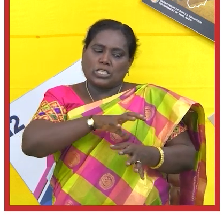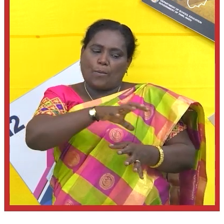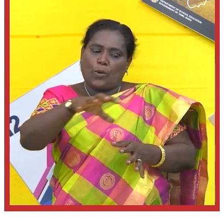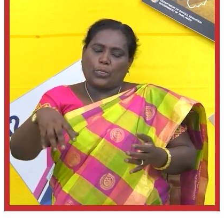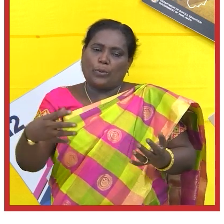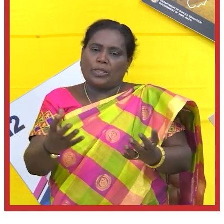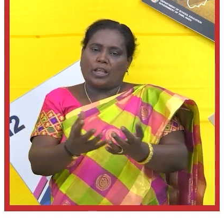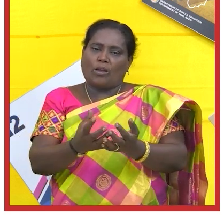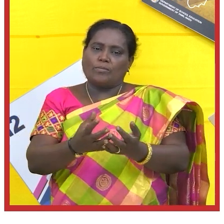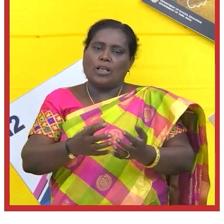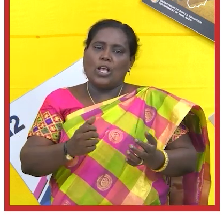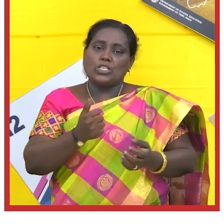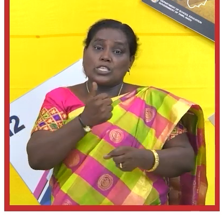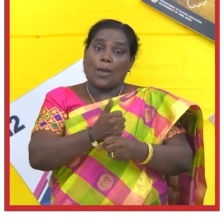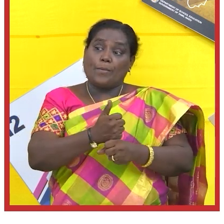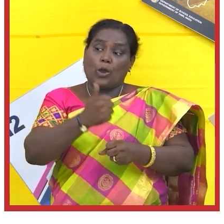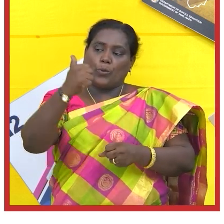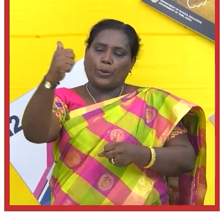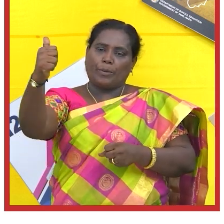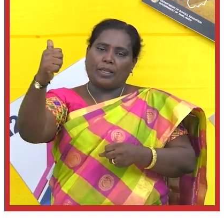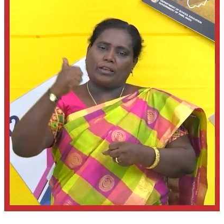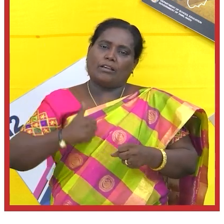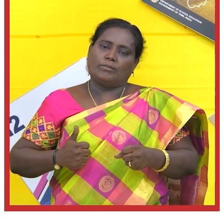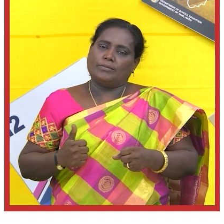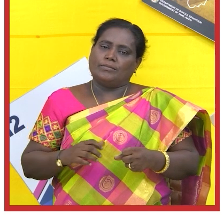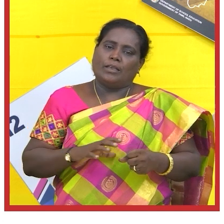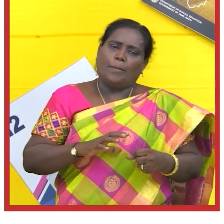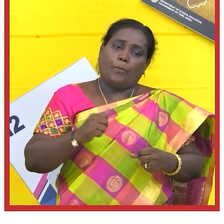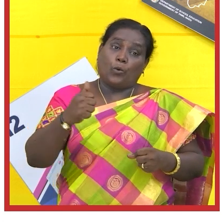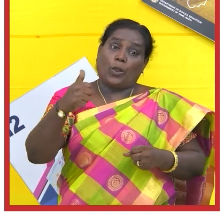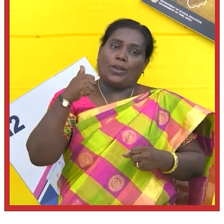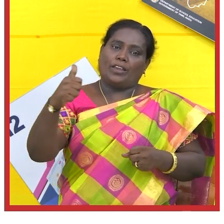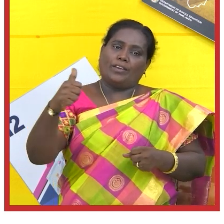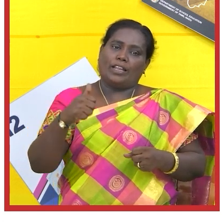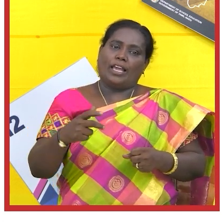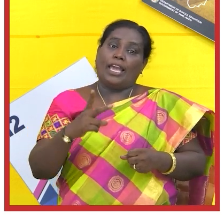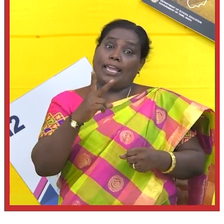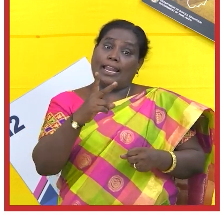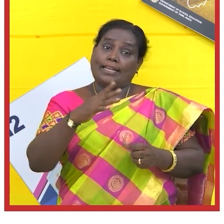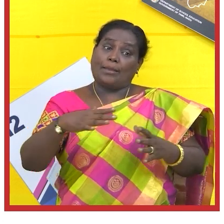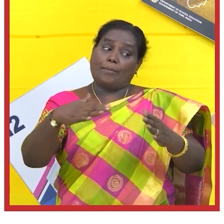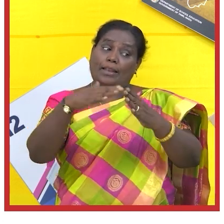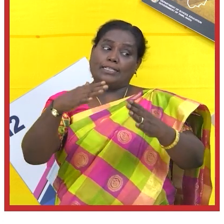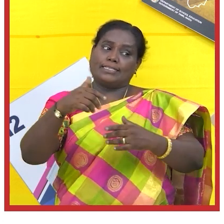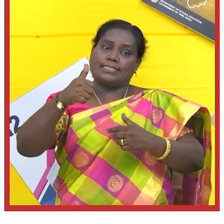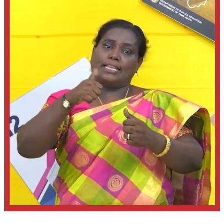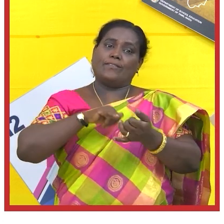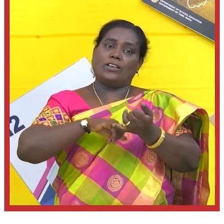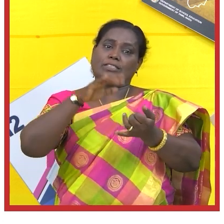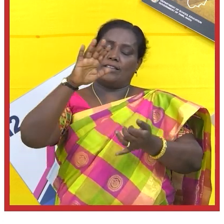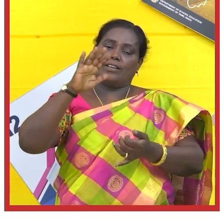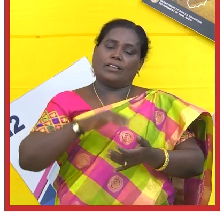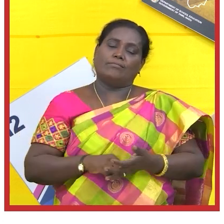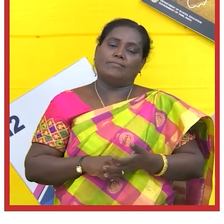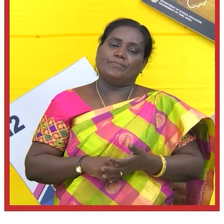சமத்துவத்திற்காகவும், ஒடுக்கப்பட்ட மக்களுடைய சமூக உரிமைகளுக்காகவும் போராடியவர்தான் இரட்டைமலை சீனிவாசன் அவர்கள்.